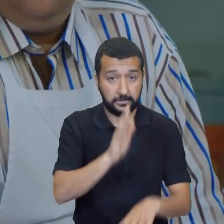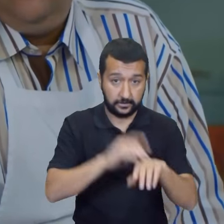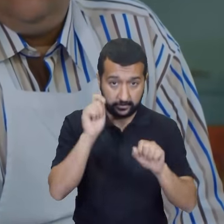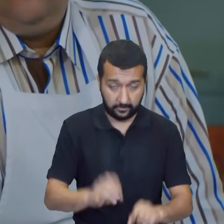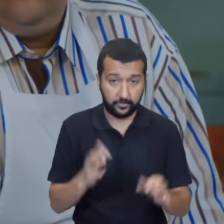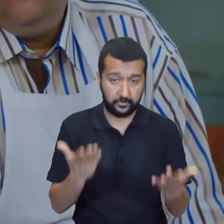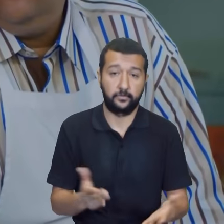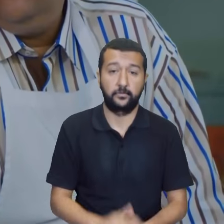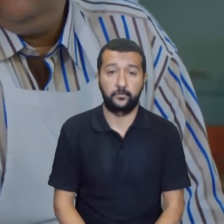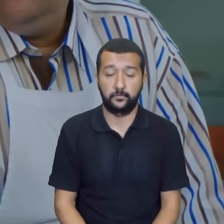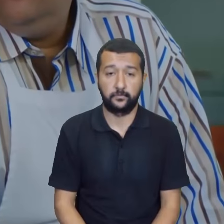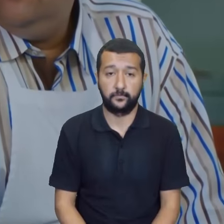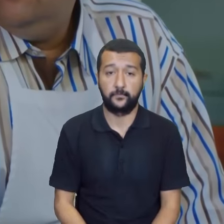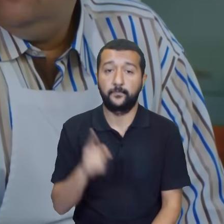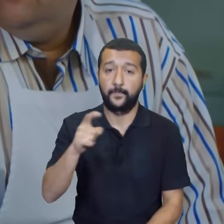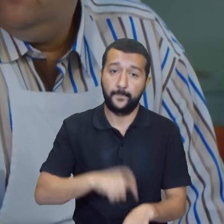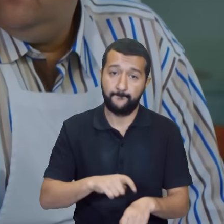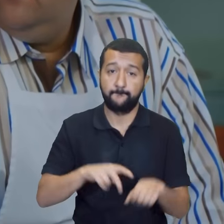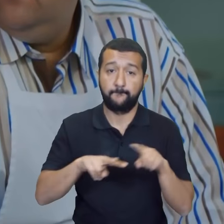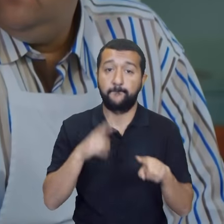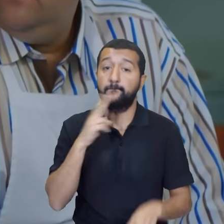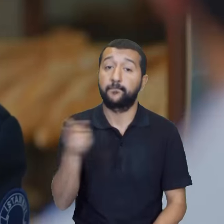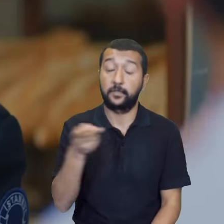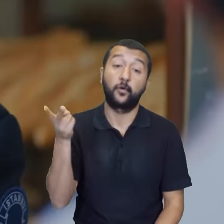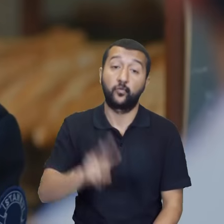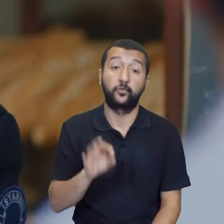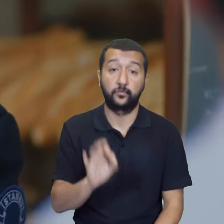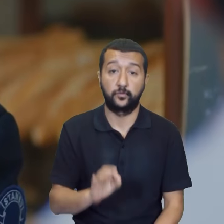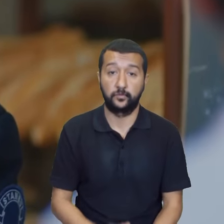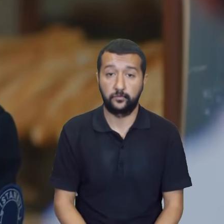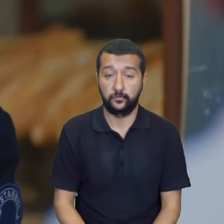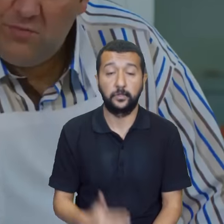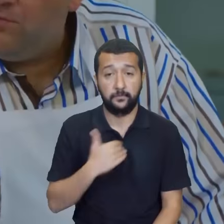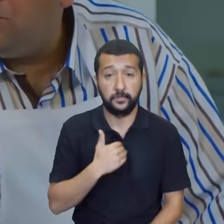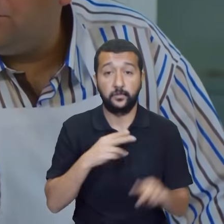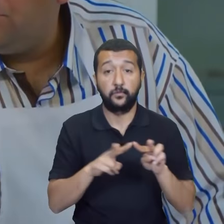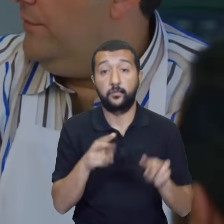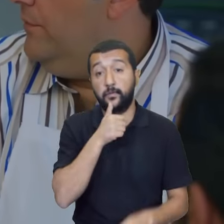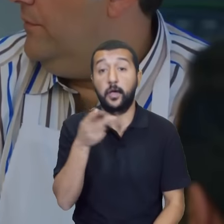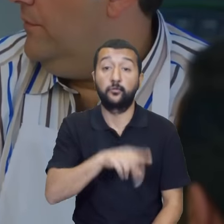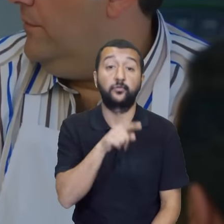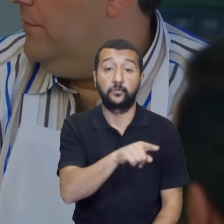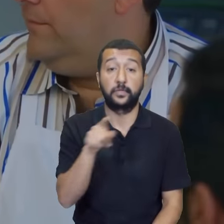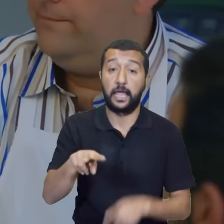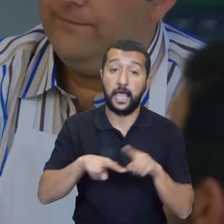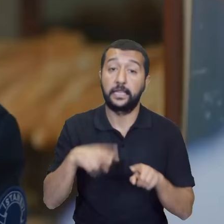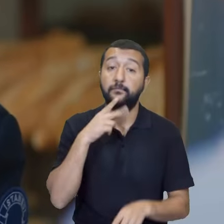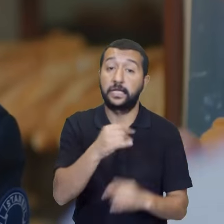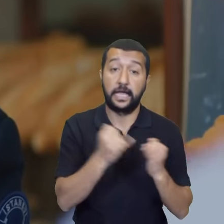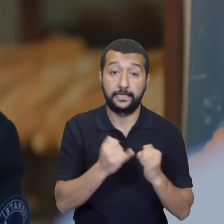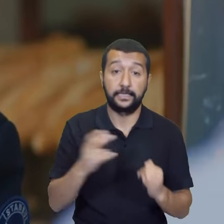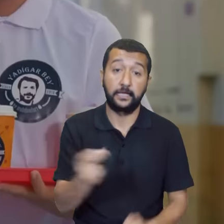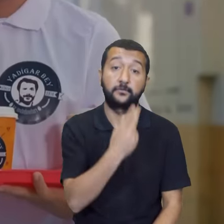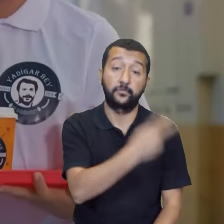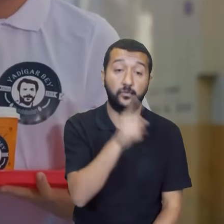tabii ya. O zaman Adile abla ikisini de öldürür. Bence Münir baba öldürür. Adile abla kardeşi